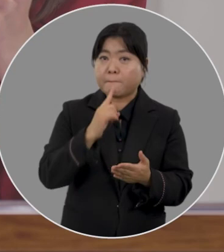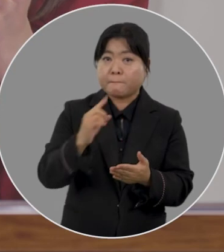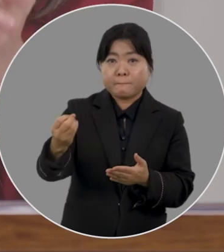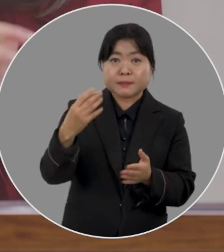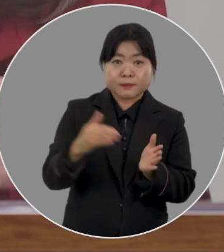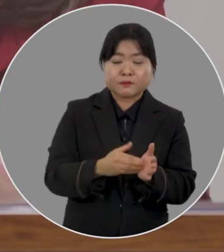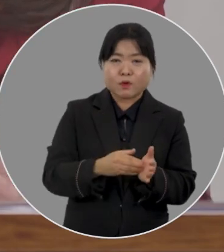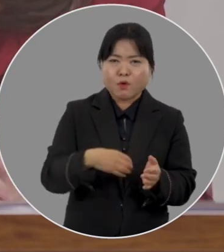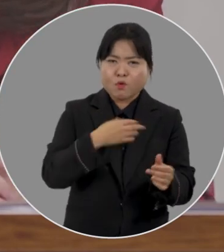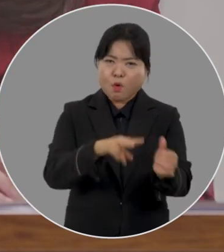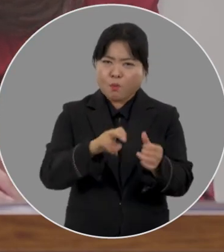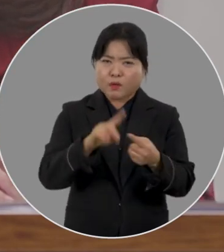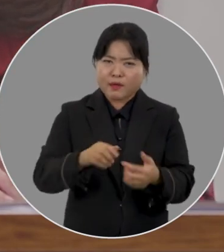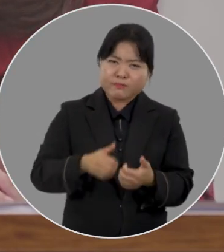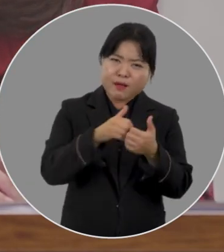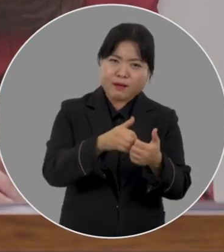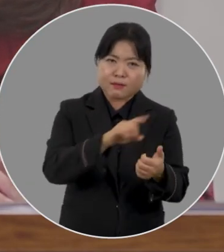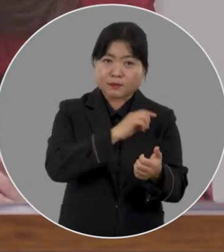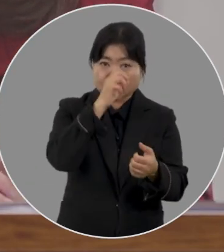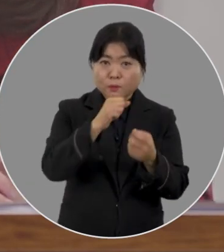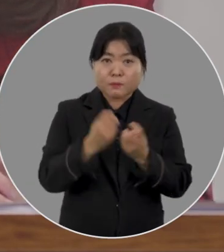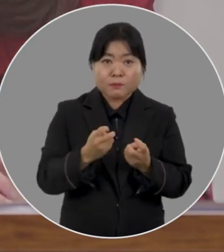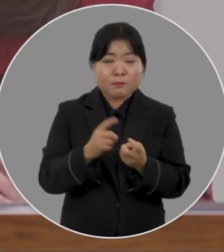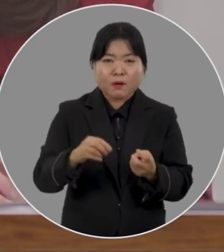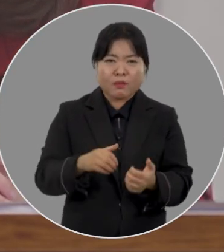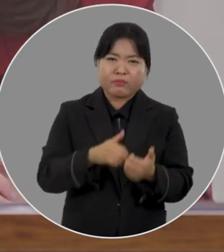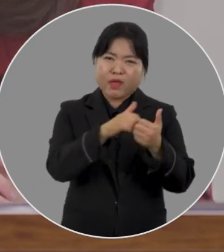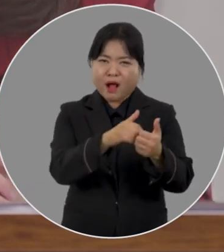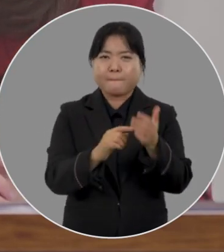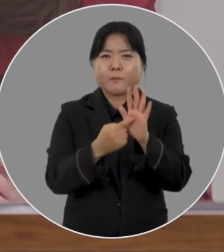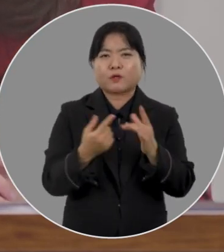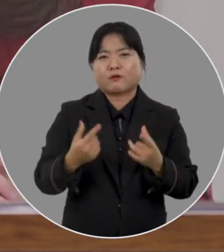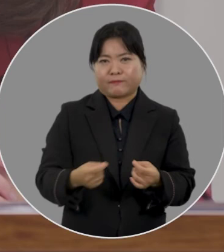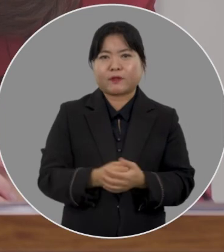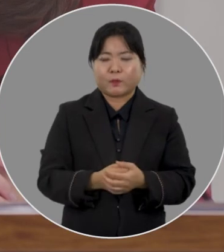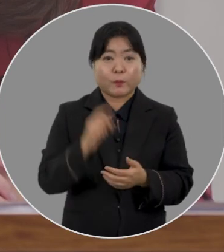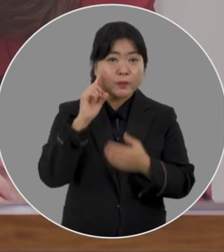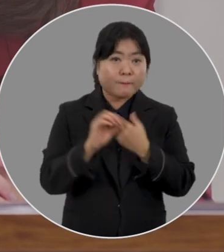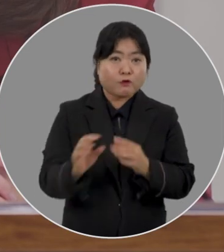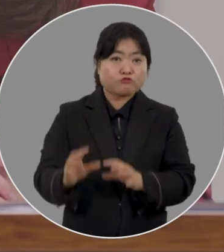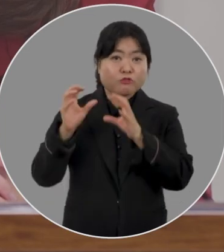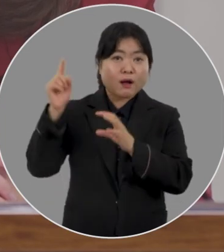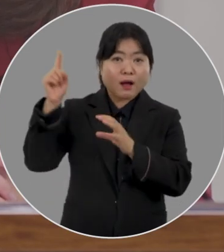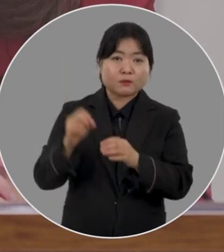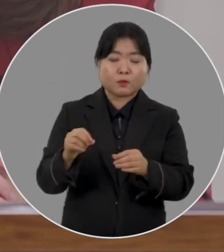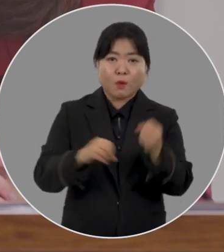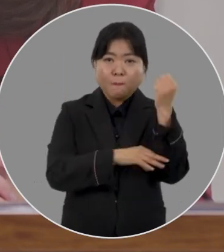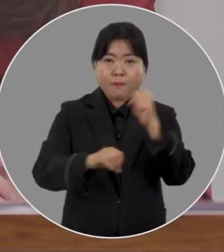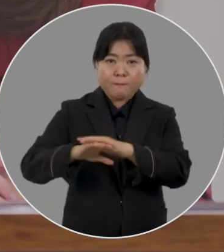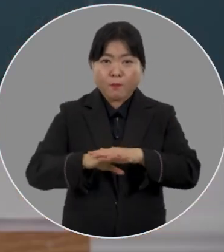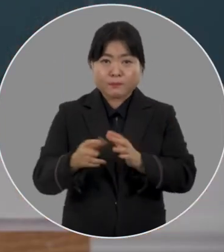혐오 표현에 대항하는 가장 좋은 방법은 대항 표현인 것 같아요. 네, 네. 왜냐하면 국가가 나서서 혹은 플랫폼